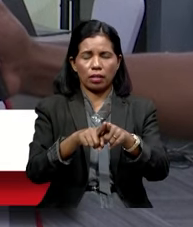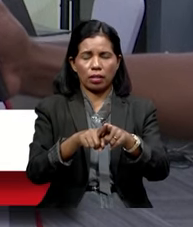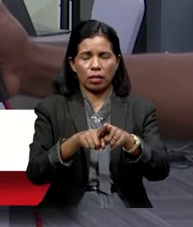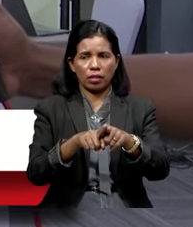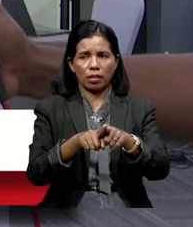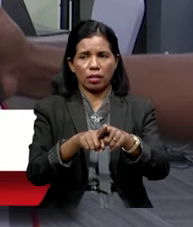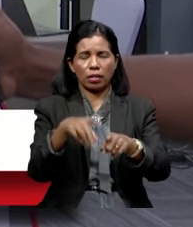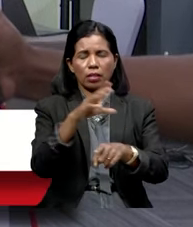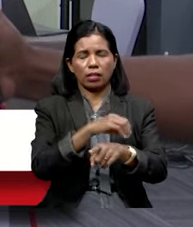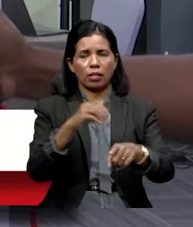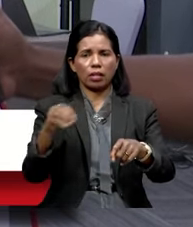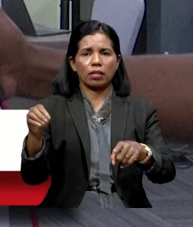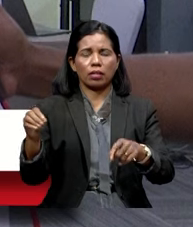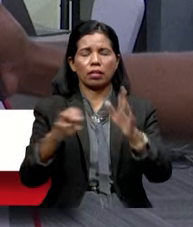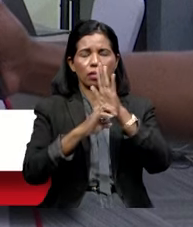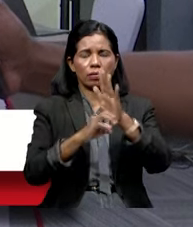halal